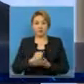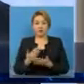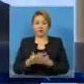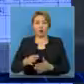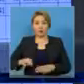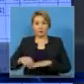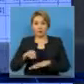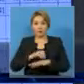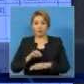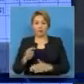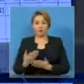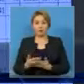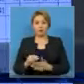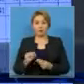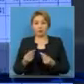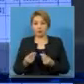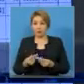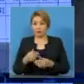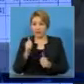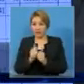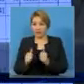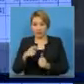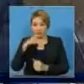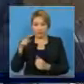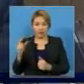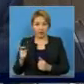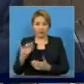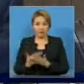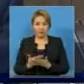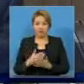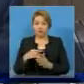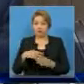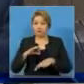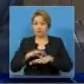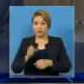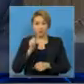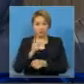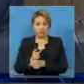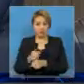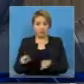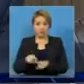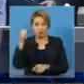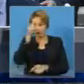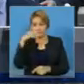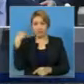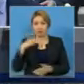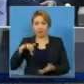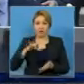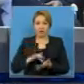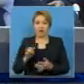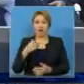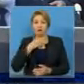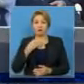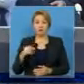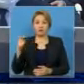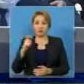Облыс әкімі Оңдасын Оразалин субсидиялатын әрбір шаруашылық бойынша нақты талдау жүргізуді тапсырды. Осы жылы Ақтөбе қаласында Хромтау,